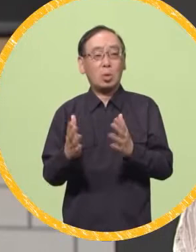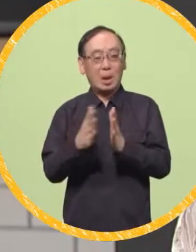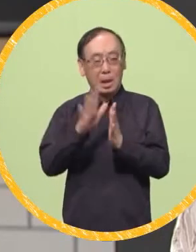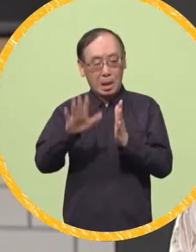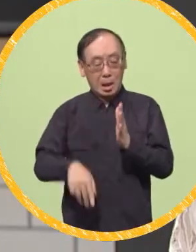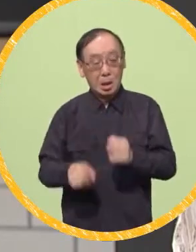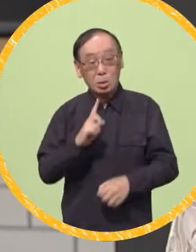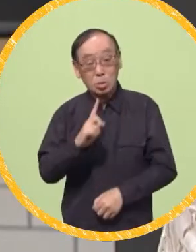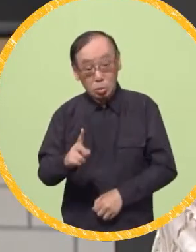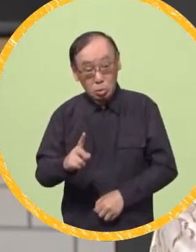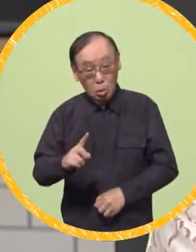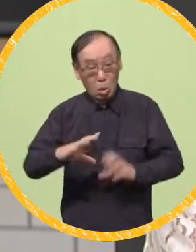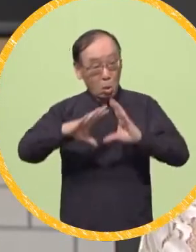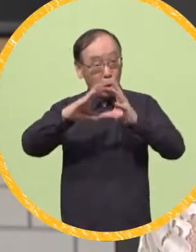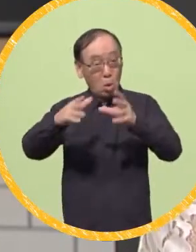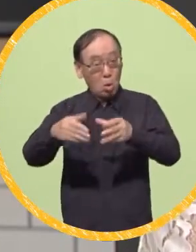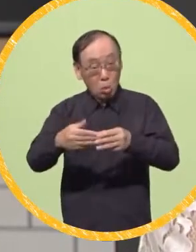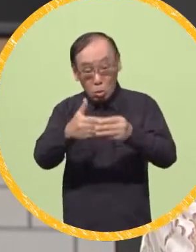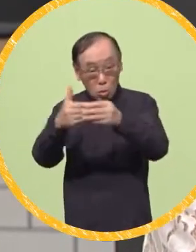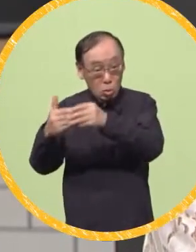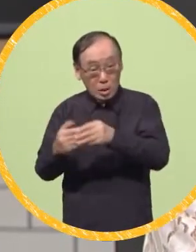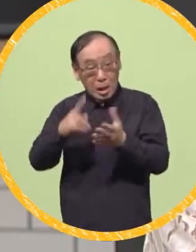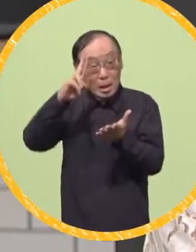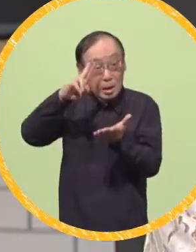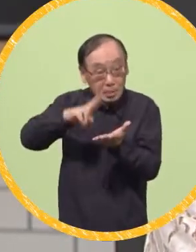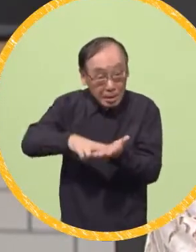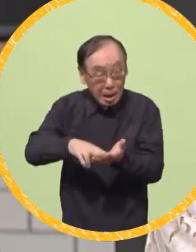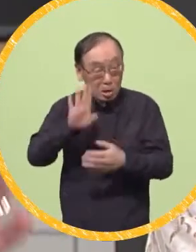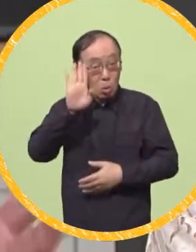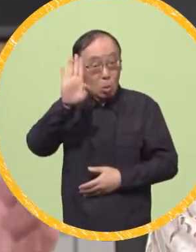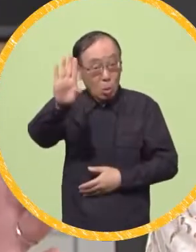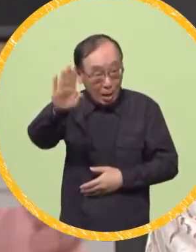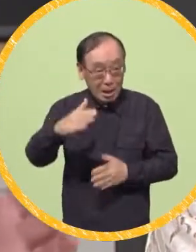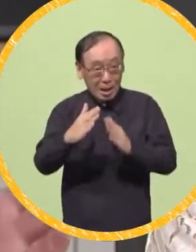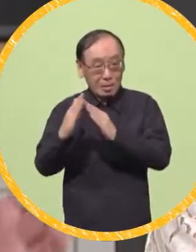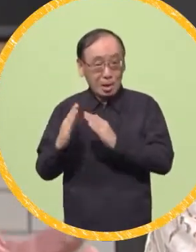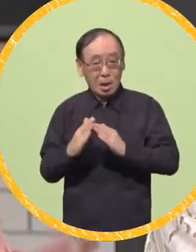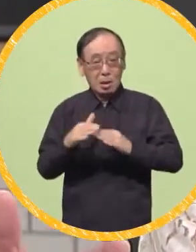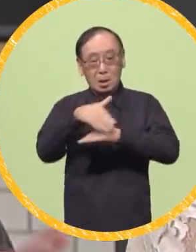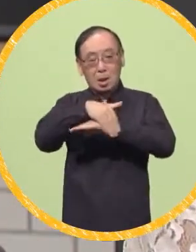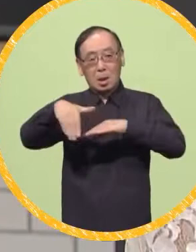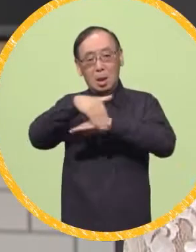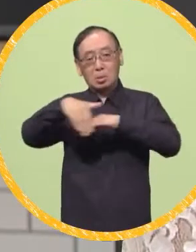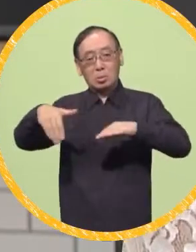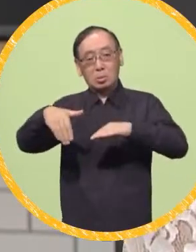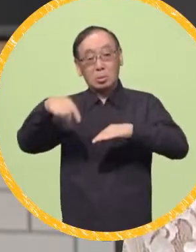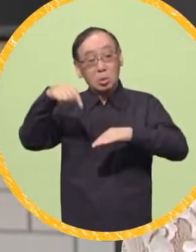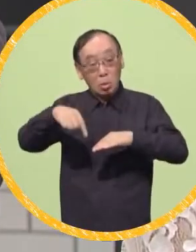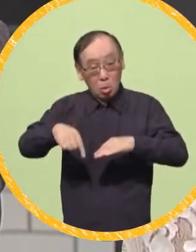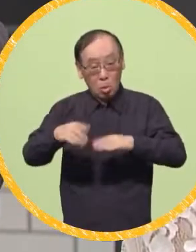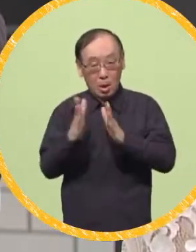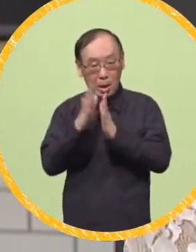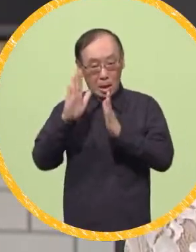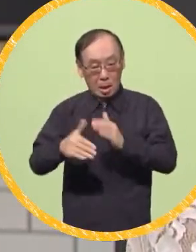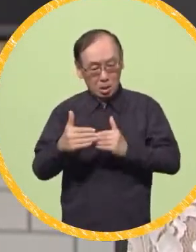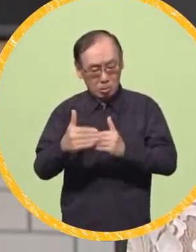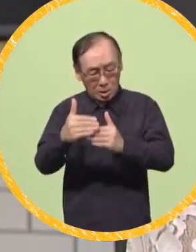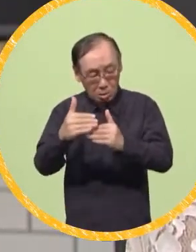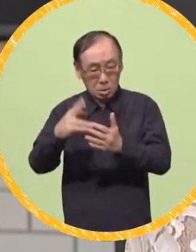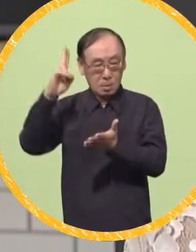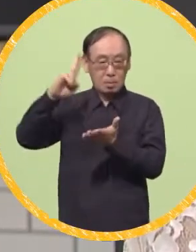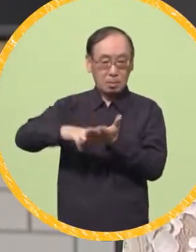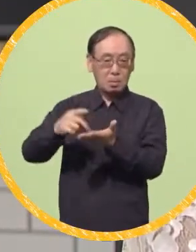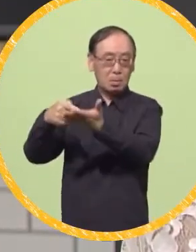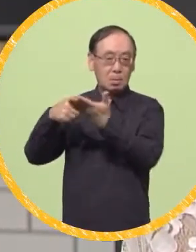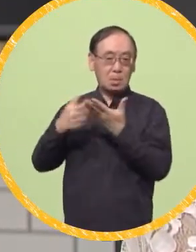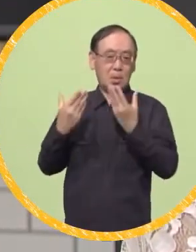sdg 頭痛国連が定める持続可能な開発簿97これがね最も精神的に進めている自治体だって都道府県と